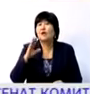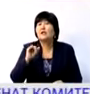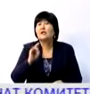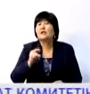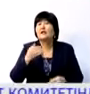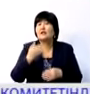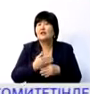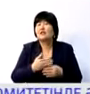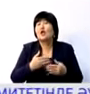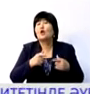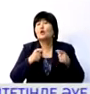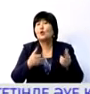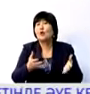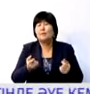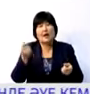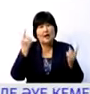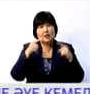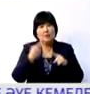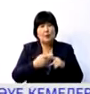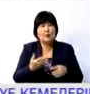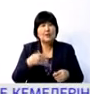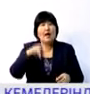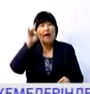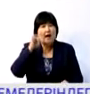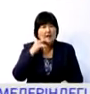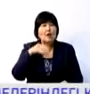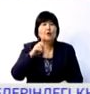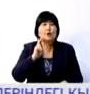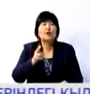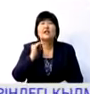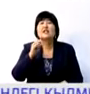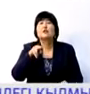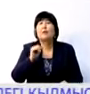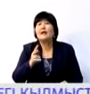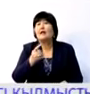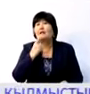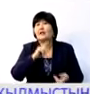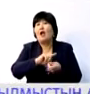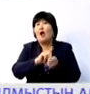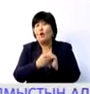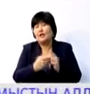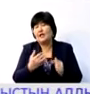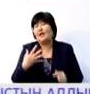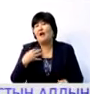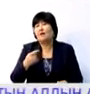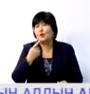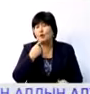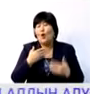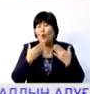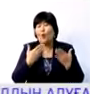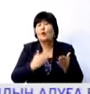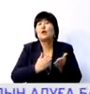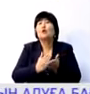кешіне жолдама алып отыр. Шығармалары осыған дейін Әзірбайжан, түрік, испан тілдеріне аударылса, енді француз тілінде оқырманға